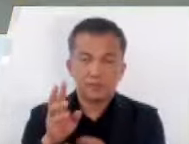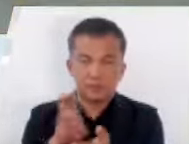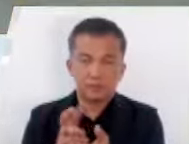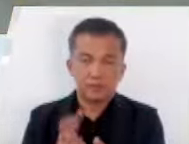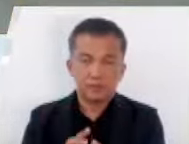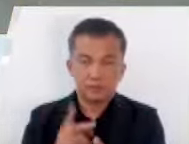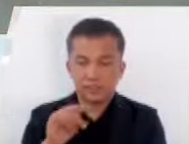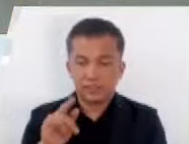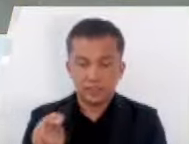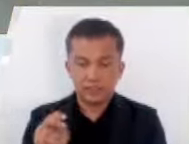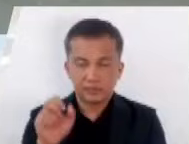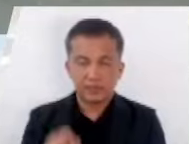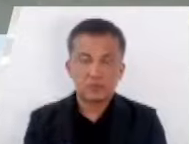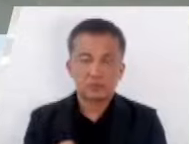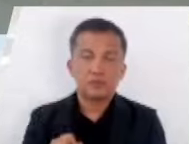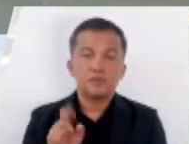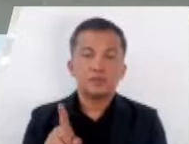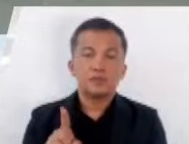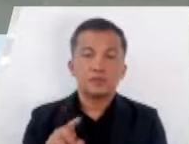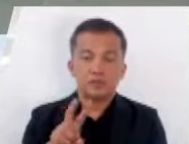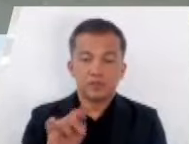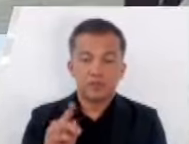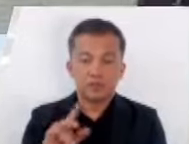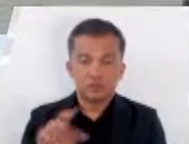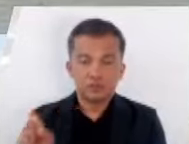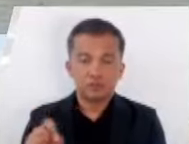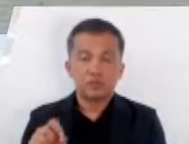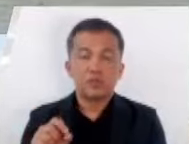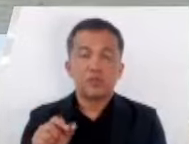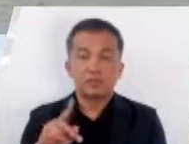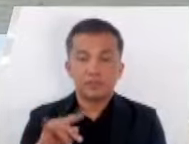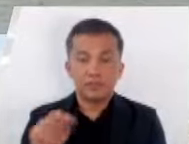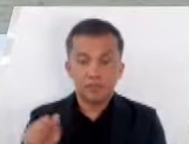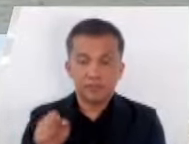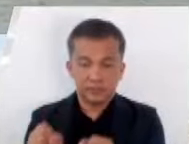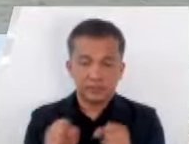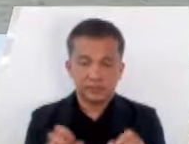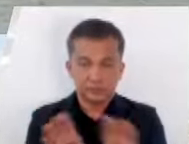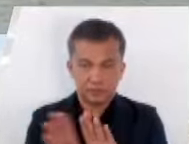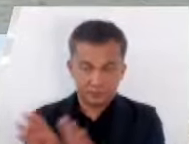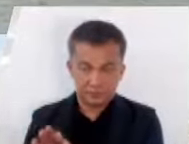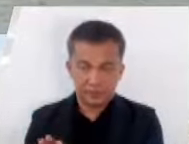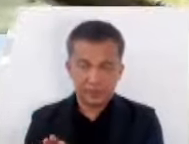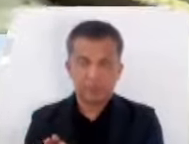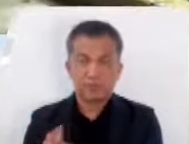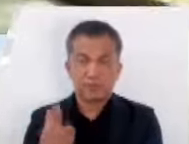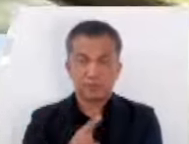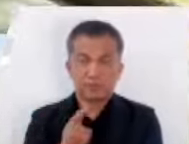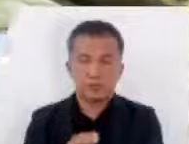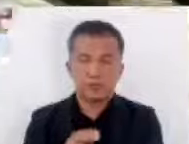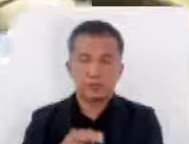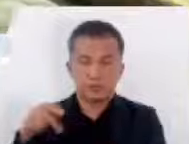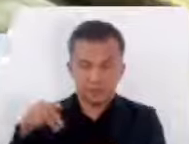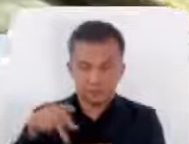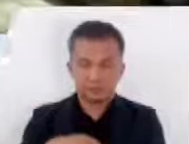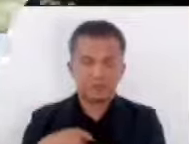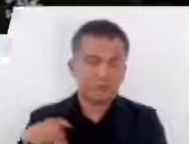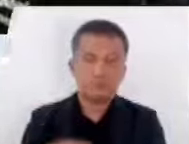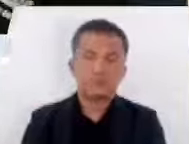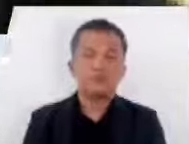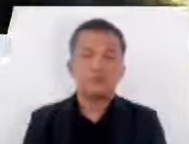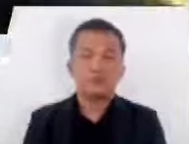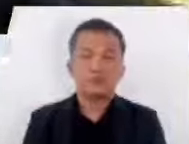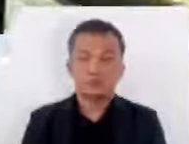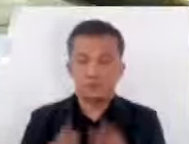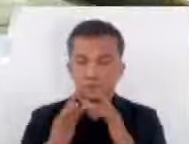South Avenue, Vito Cruz Extension at Pililla Street ang isasara para magamit ng mga pedestrian. Sa social media page